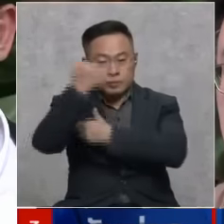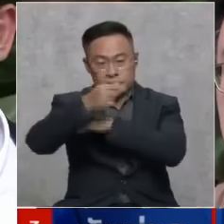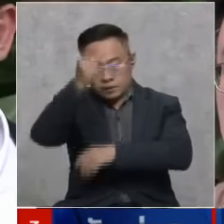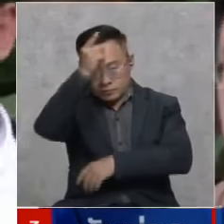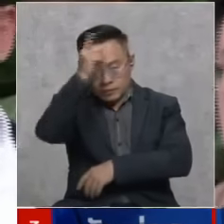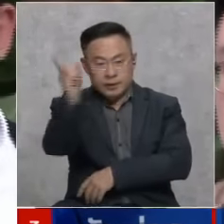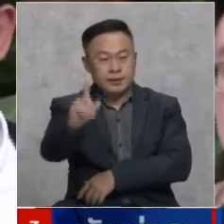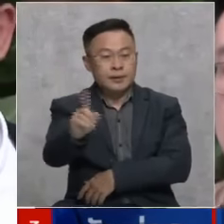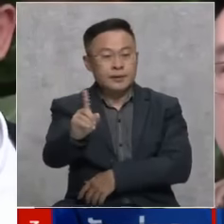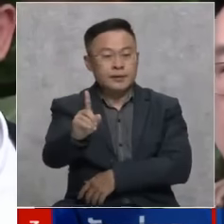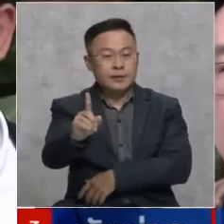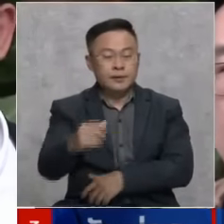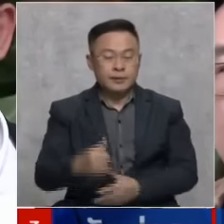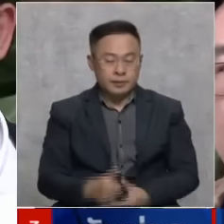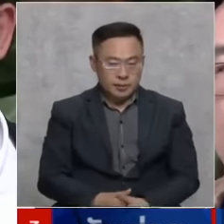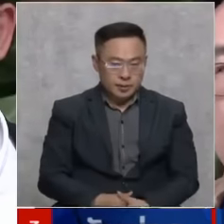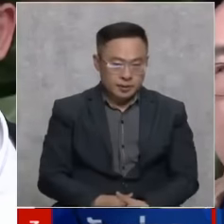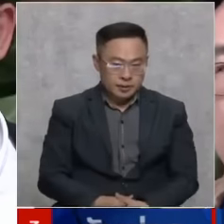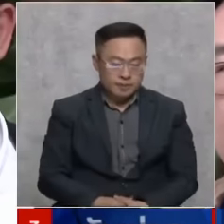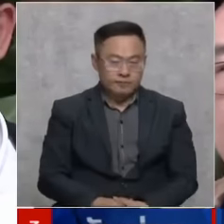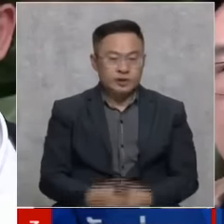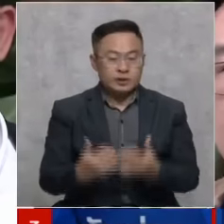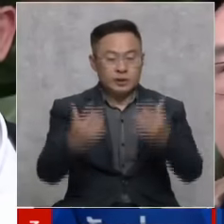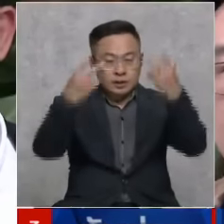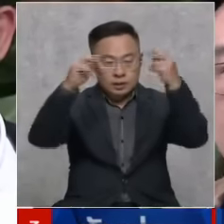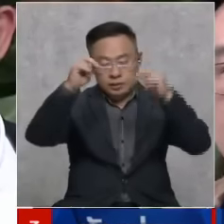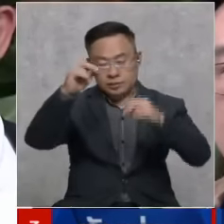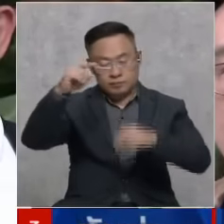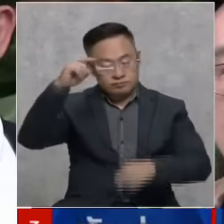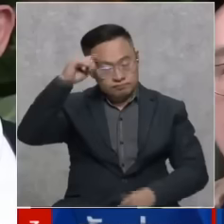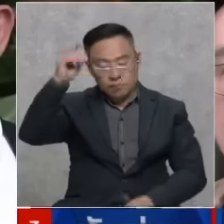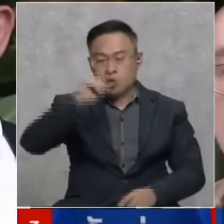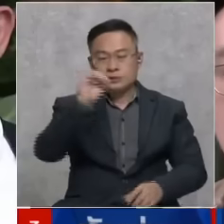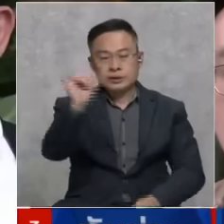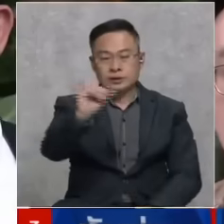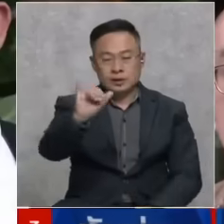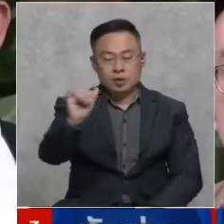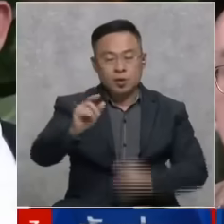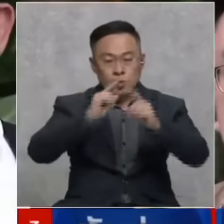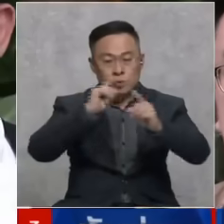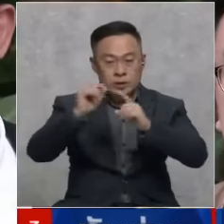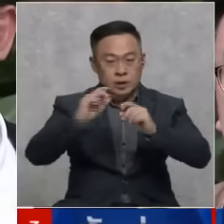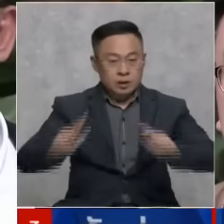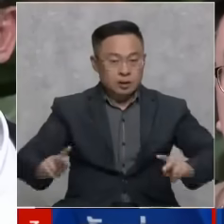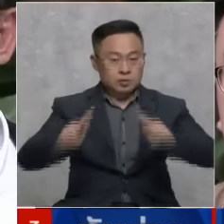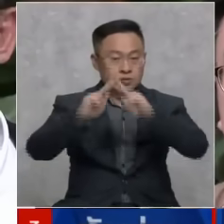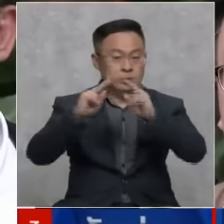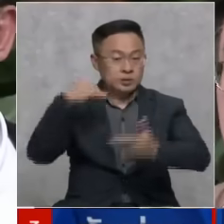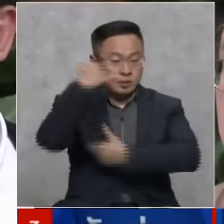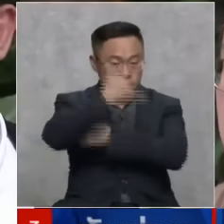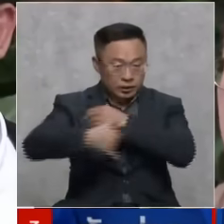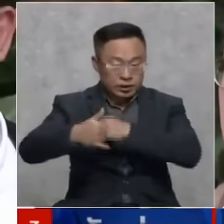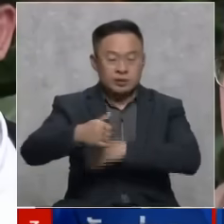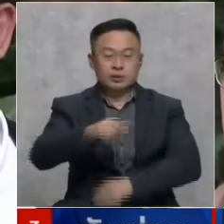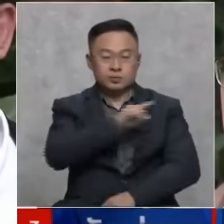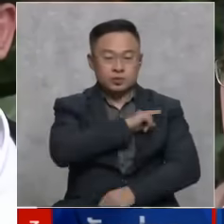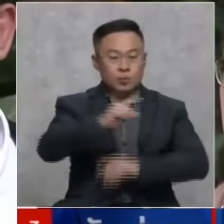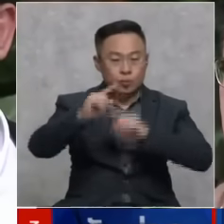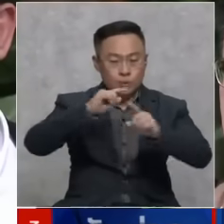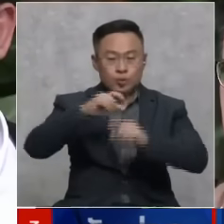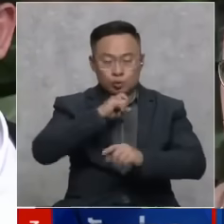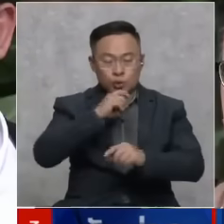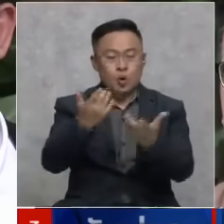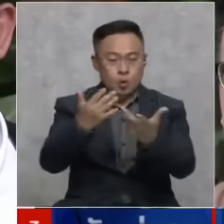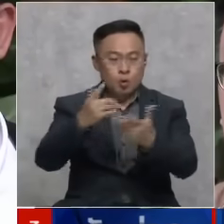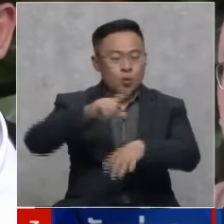ก็ยิงคำถามประเด็นนี้ไปคุณผู้ชมนายกบอกว่ายังไม่ทราบยังไม่มีรายงานมาจากกระทรวงการต่างประเทศขอเวลาหน่อย